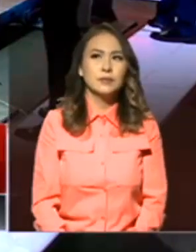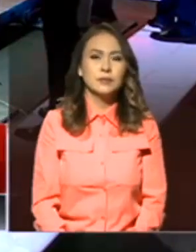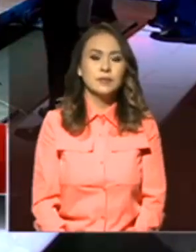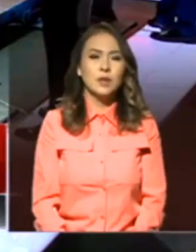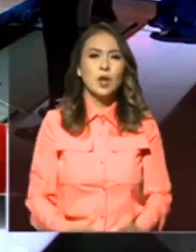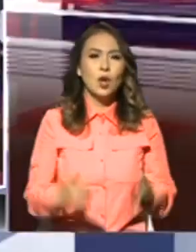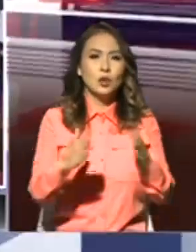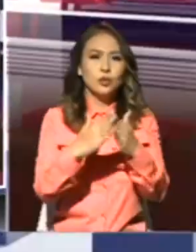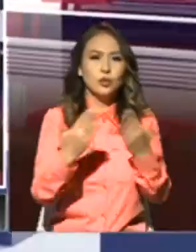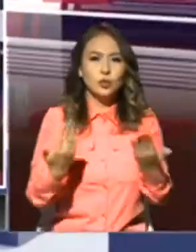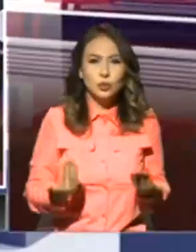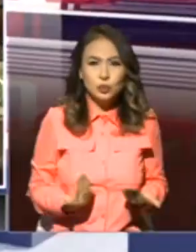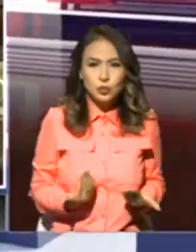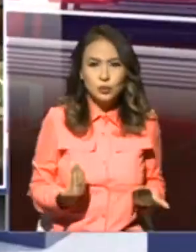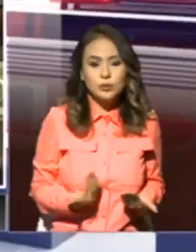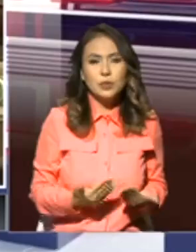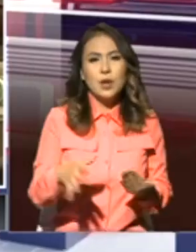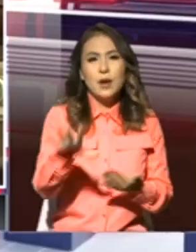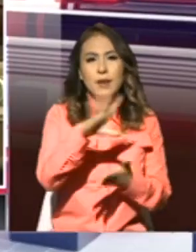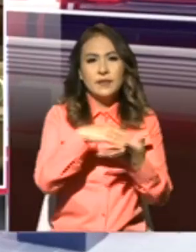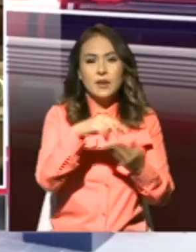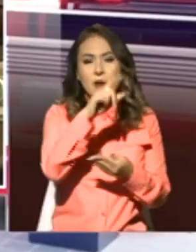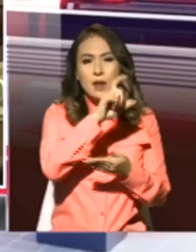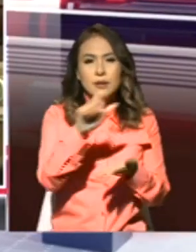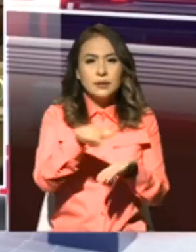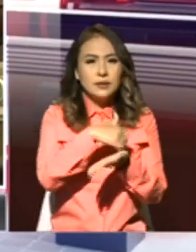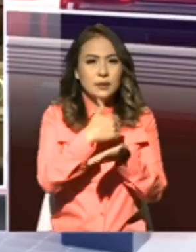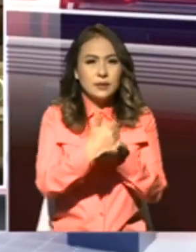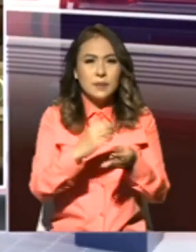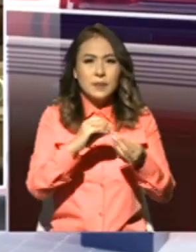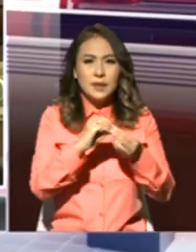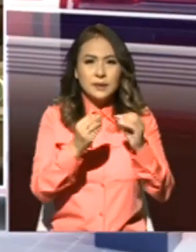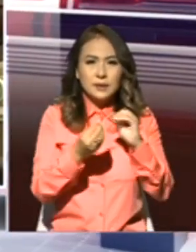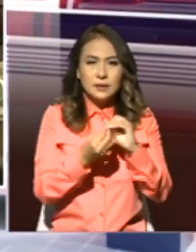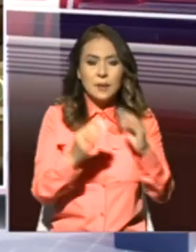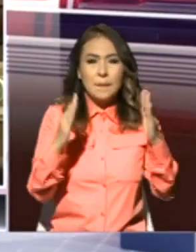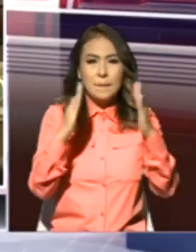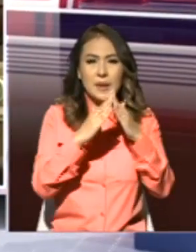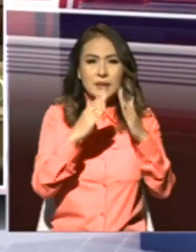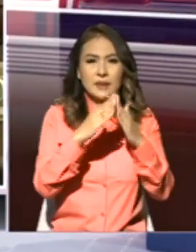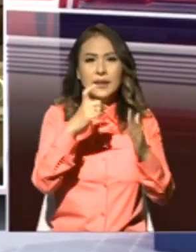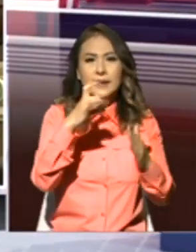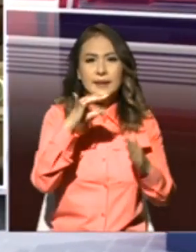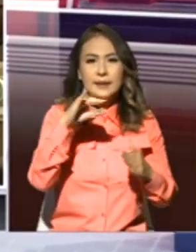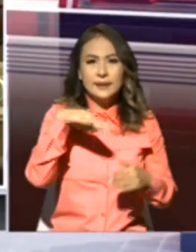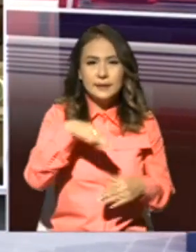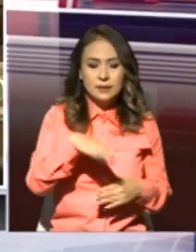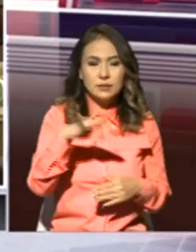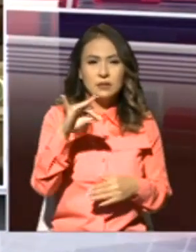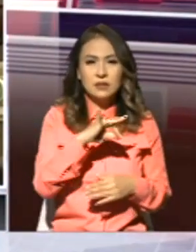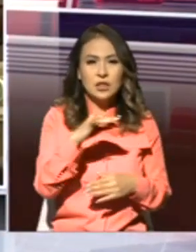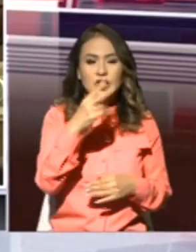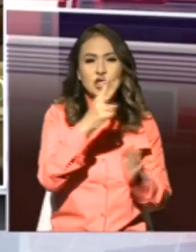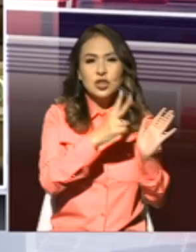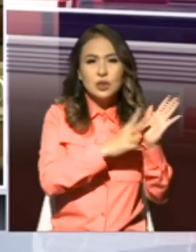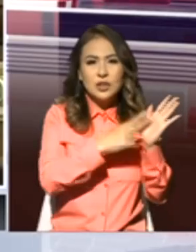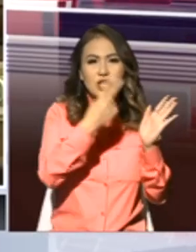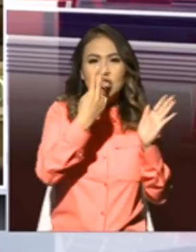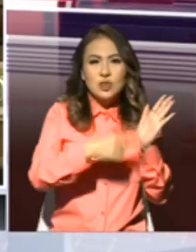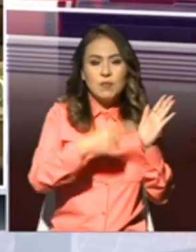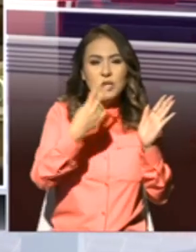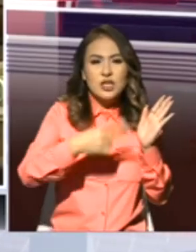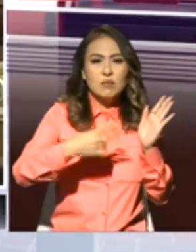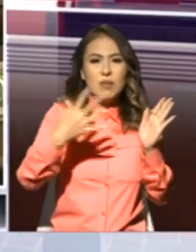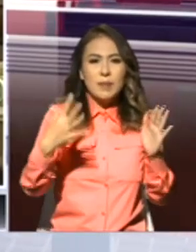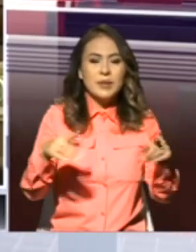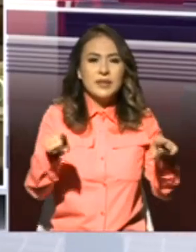Тұрғын үй азаматтарымыз үшін қашанда басты мәселе. Баспана хит және 7-20-25